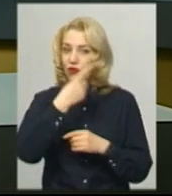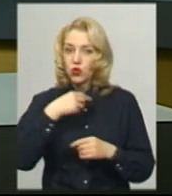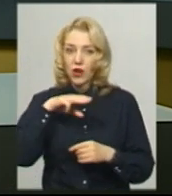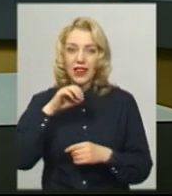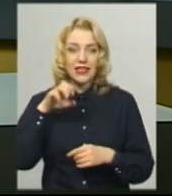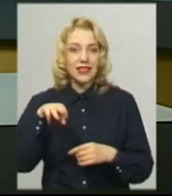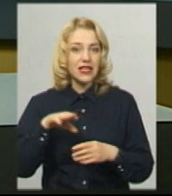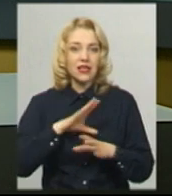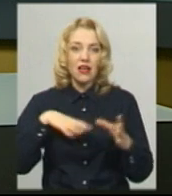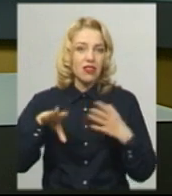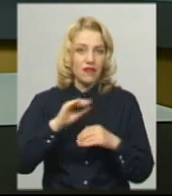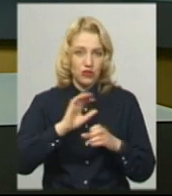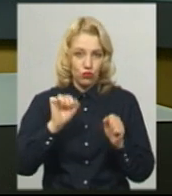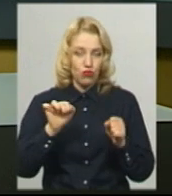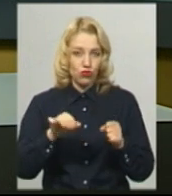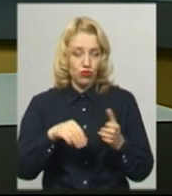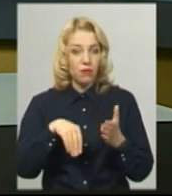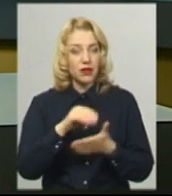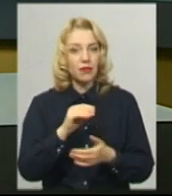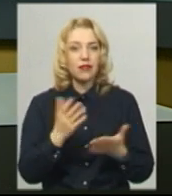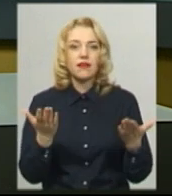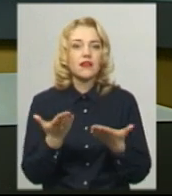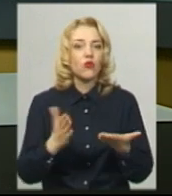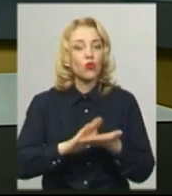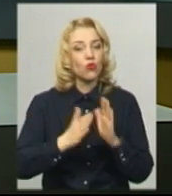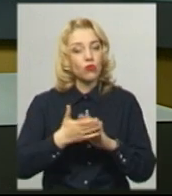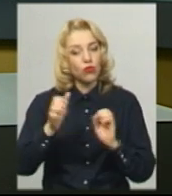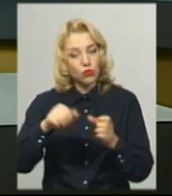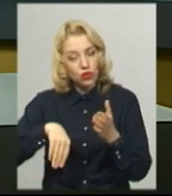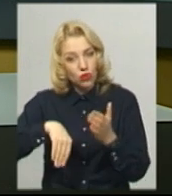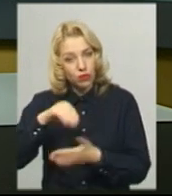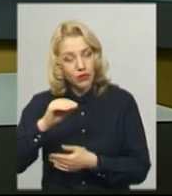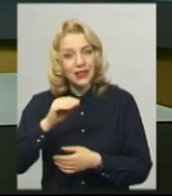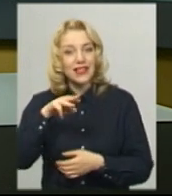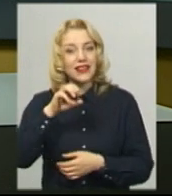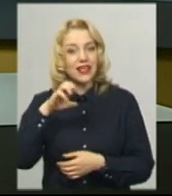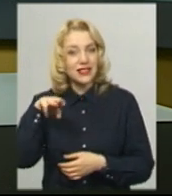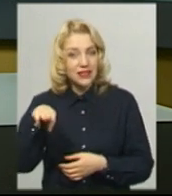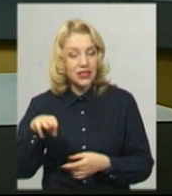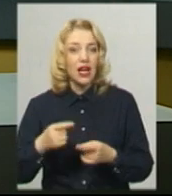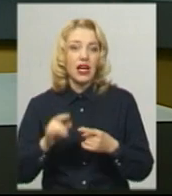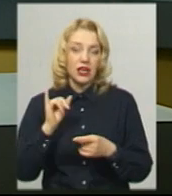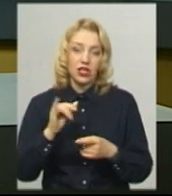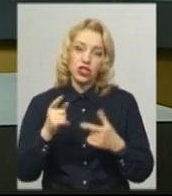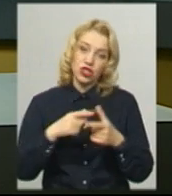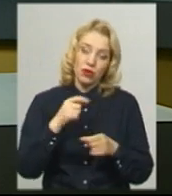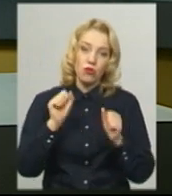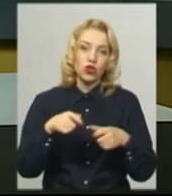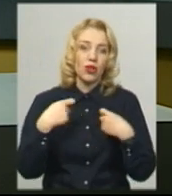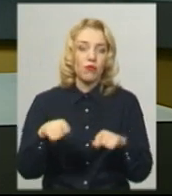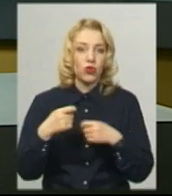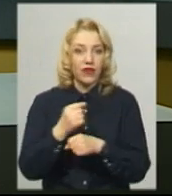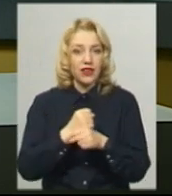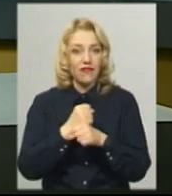не усі можуть придбати. За якої умови можна купити тест та чи дозволено їх реалізовувати у аптеках, дізнавалася